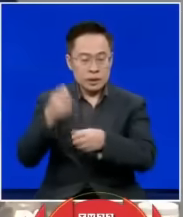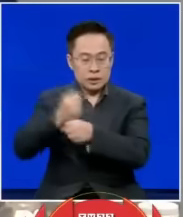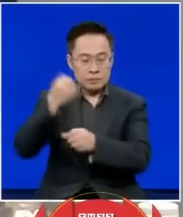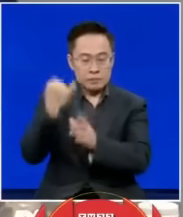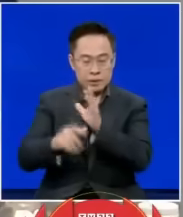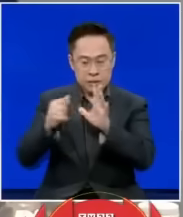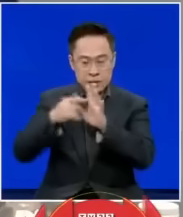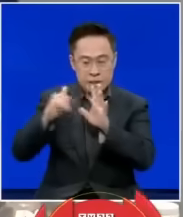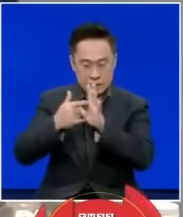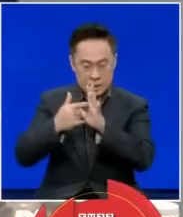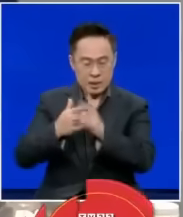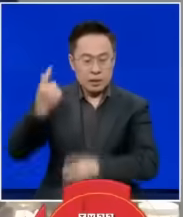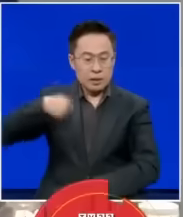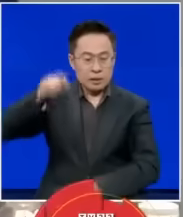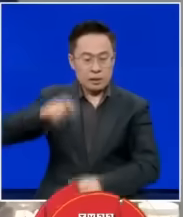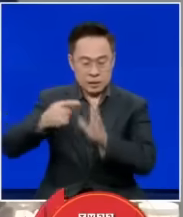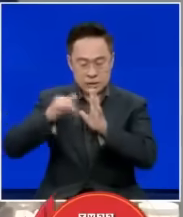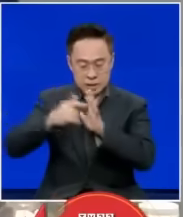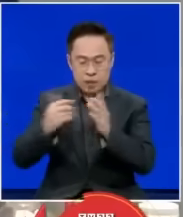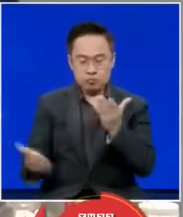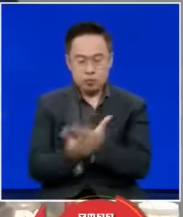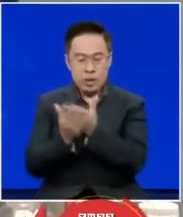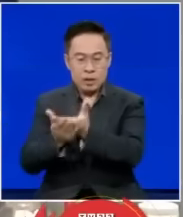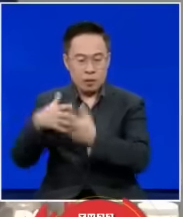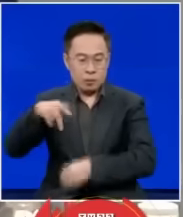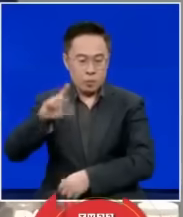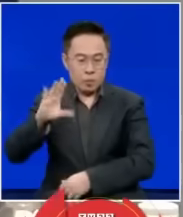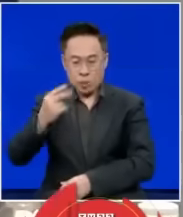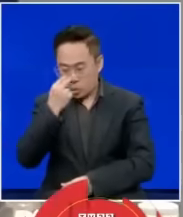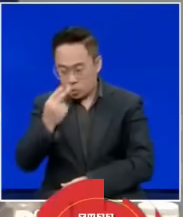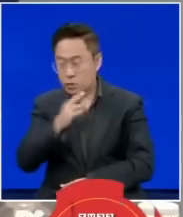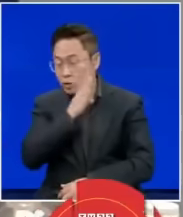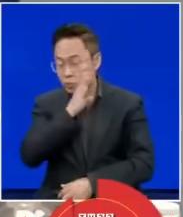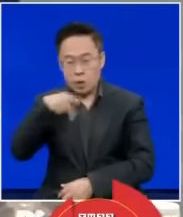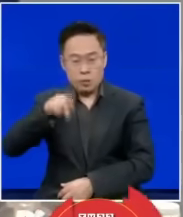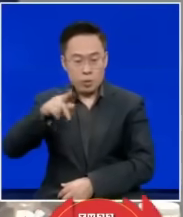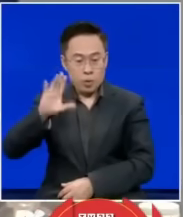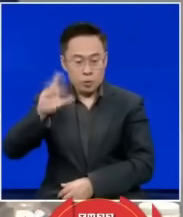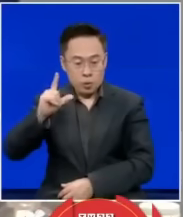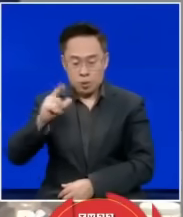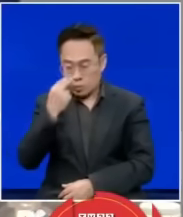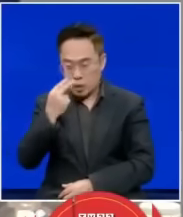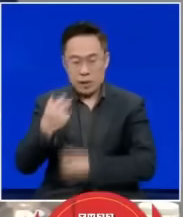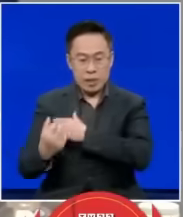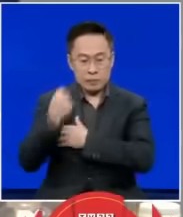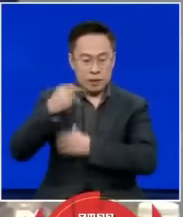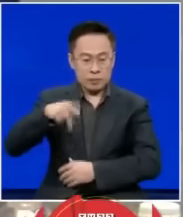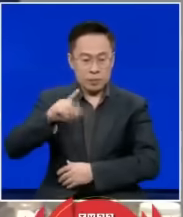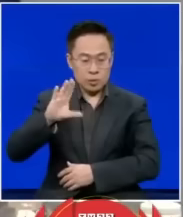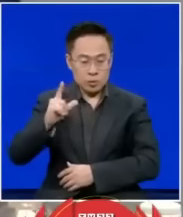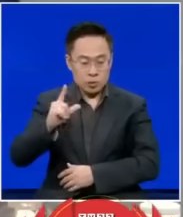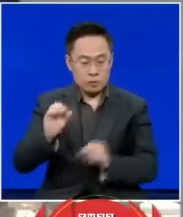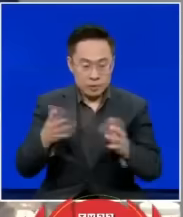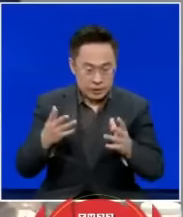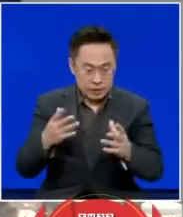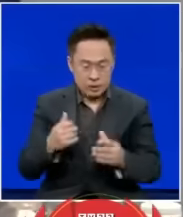ในอำนาจของศาลอาญาพิจารณาคดีประกอบไปด้วยถ้าปปช.เห็นว่าคดีนี้ไม่ได้อยู่ในอำนาจ ในการสอบสวนหรือว่